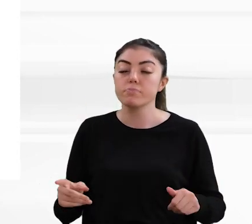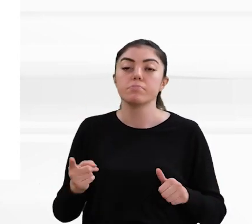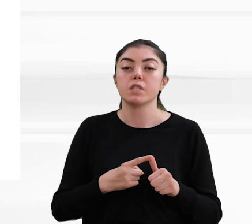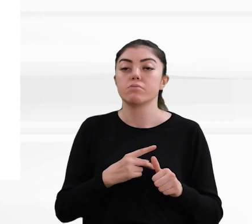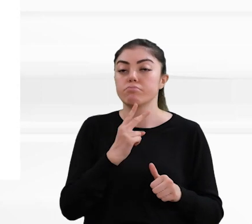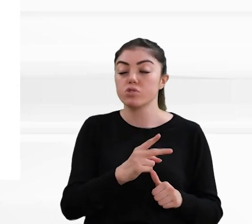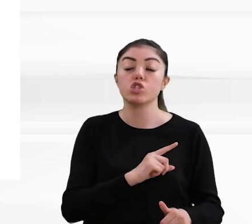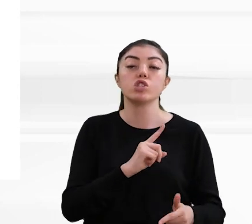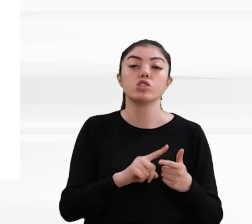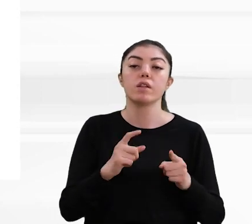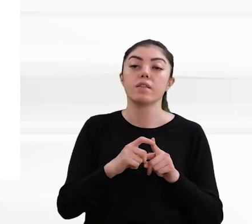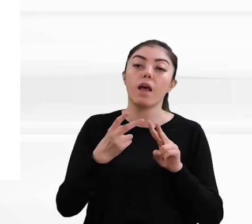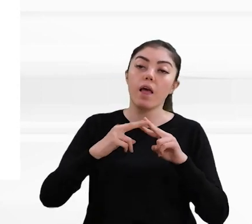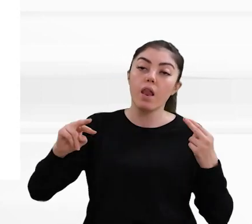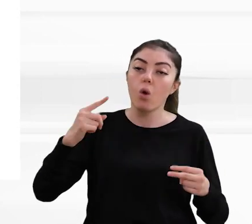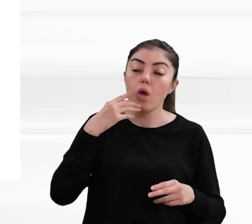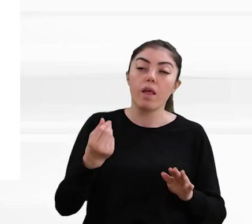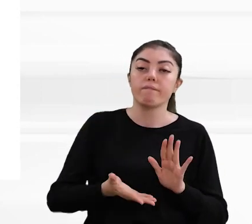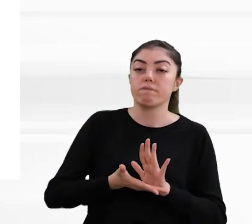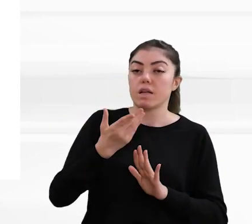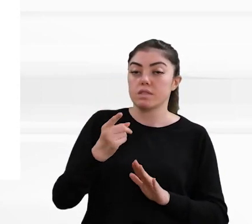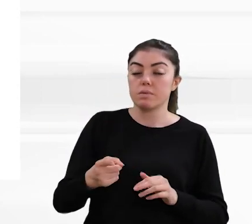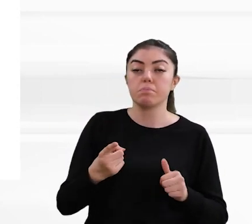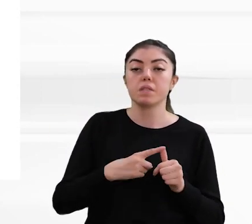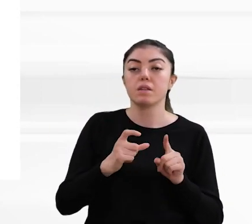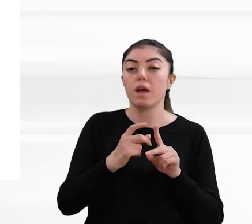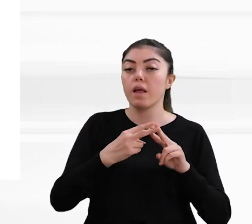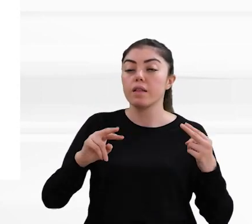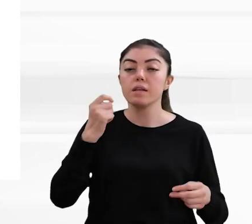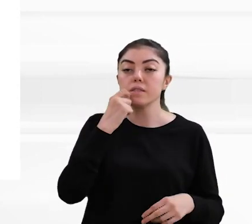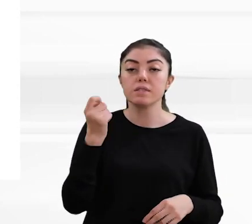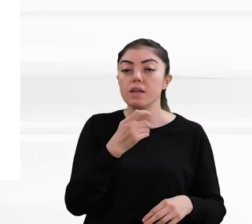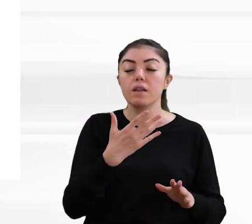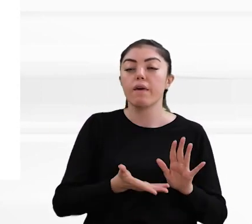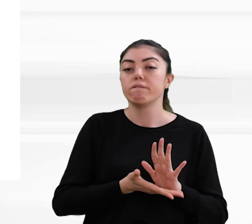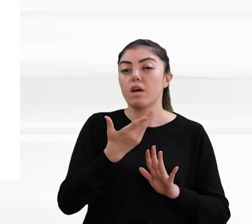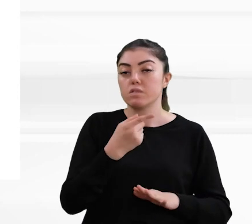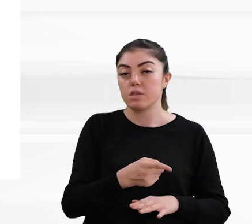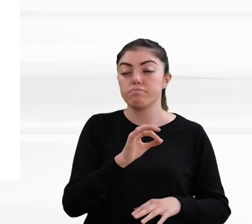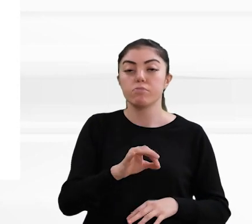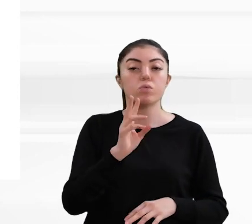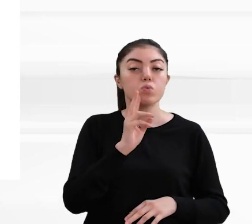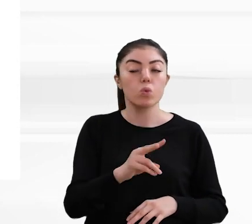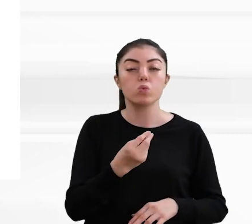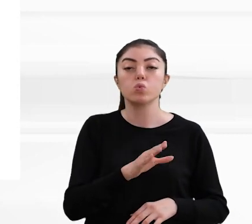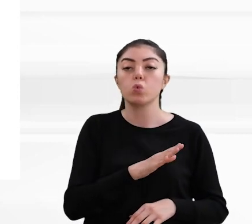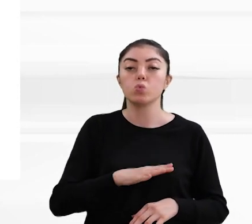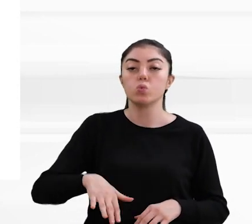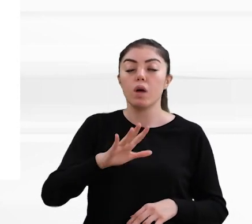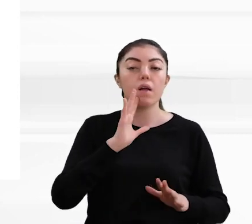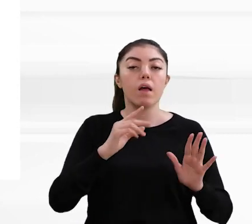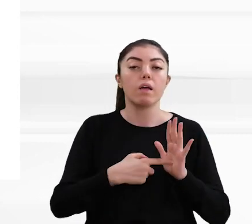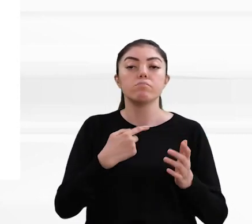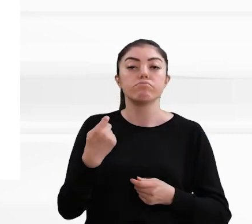Birincide ikinci DNA molekülüne göre daha fazla olduğunu bir DNA molekülünde bu sayıp daha fazla Buna göre öğrenci